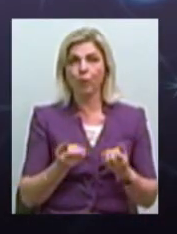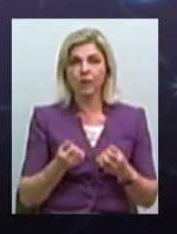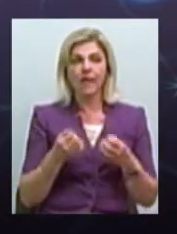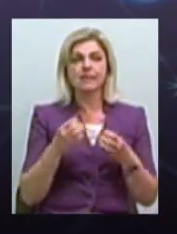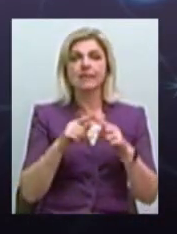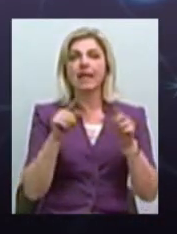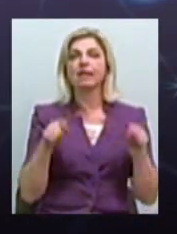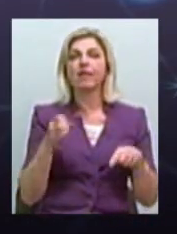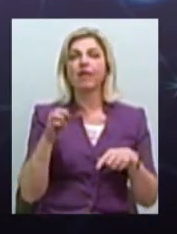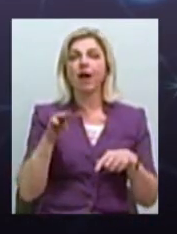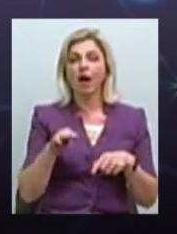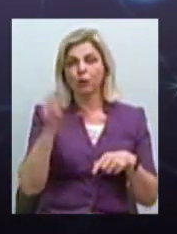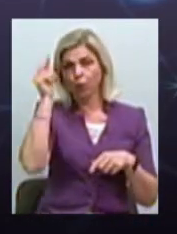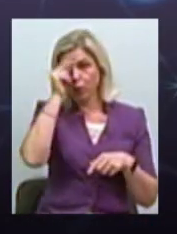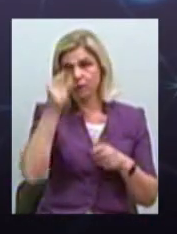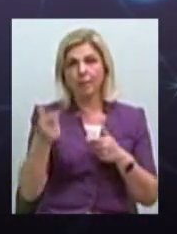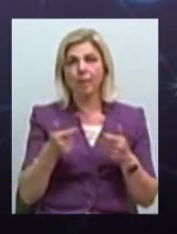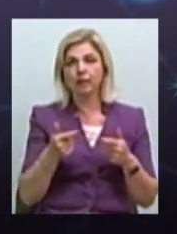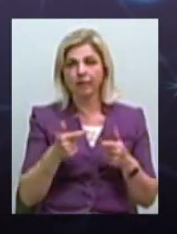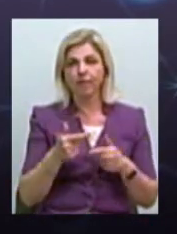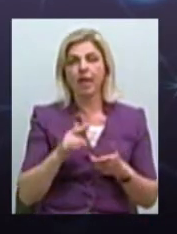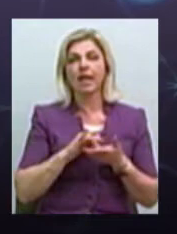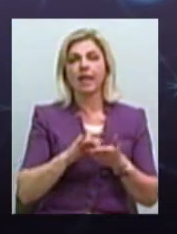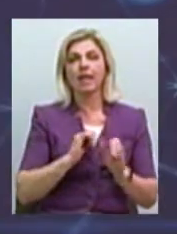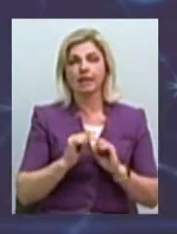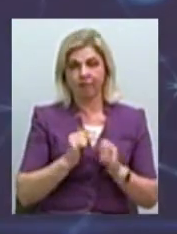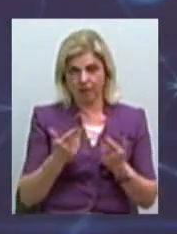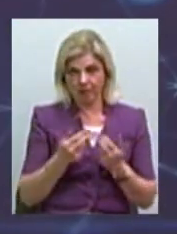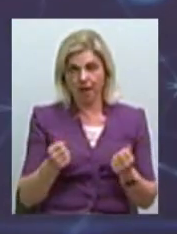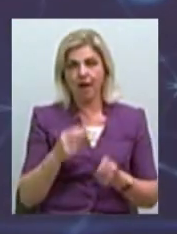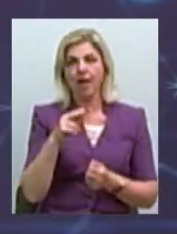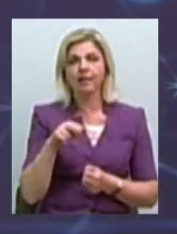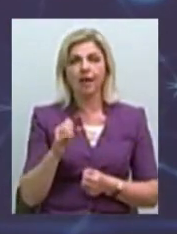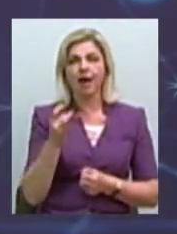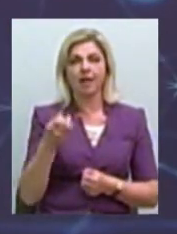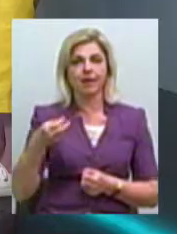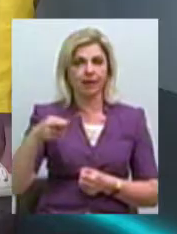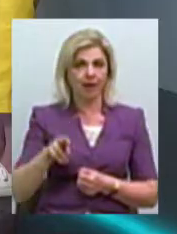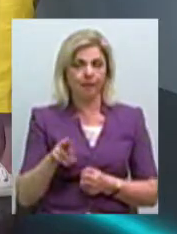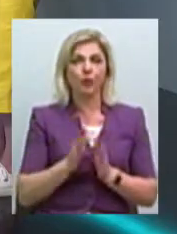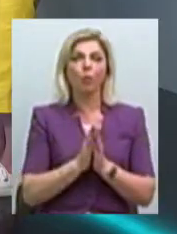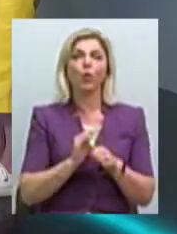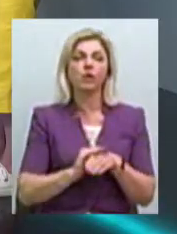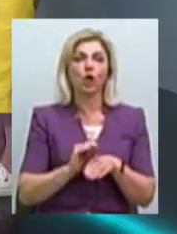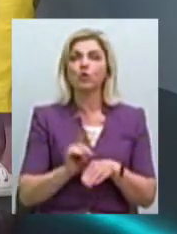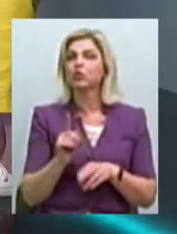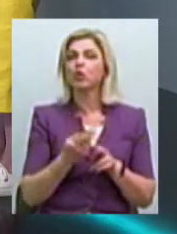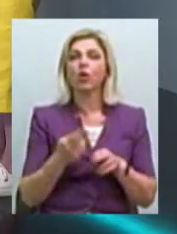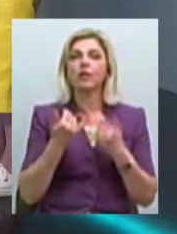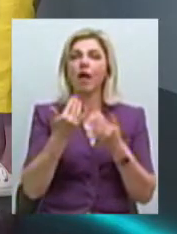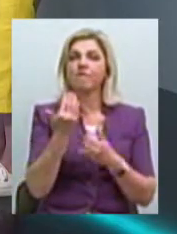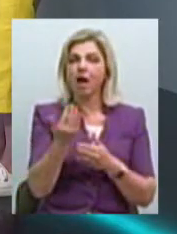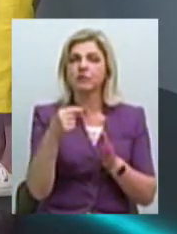сертифікат курсів підготовки гідів. Так, Дар'я? Будь ласка, що це для вас значить,